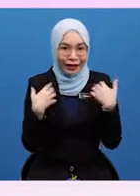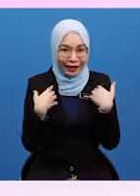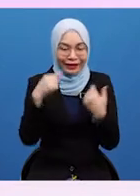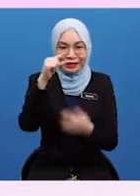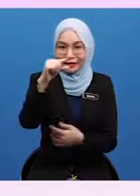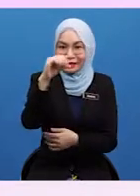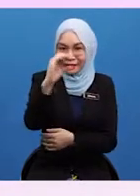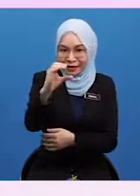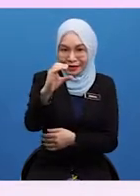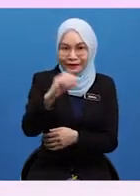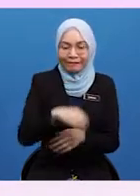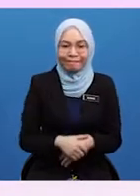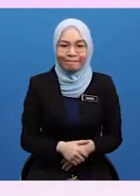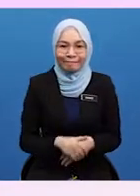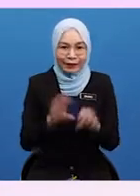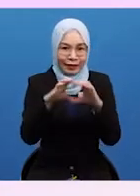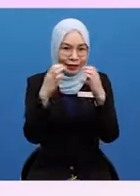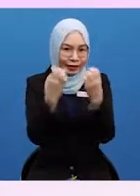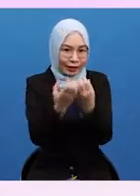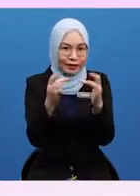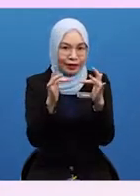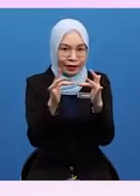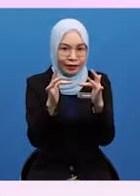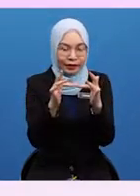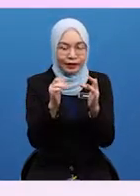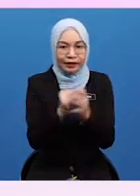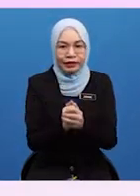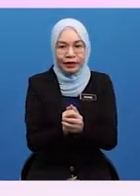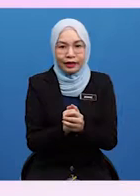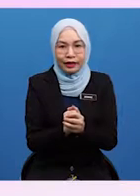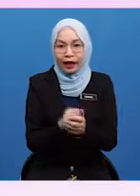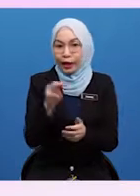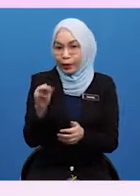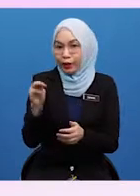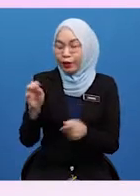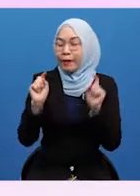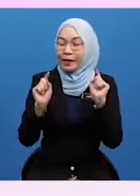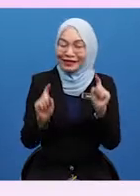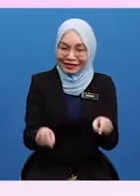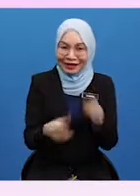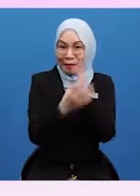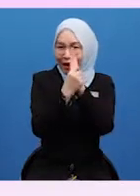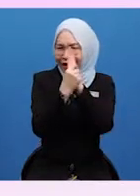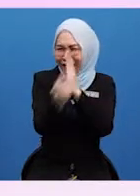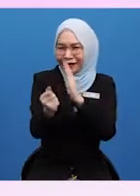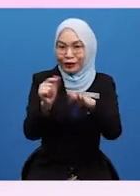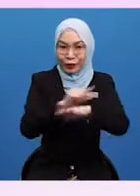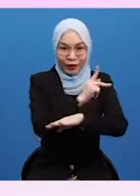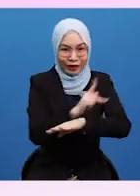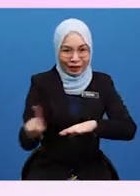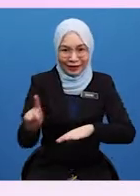in bagi murid-murid sudah Mahe menggunakannya Betul tak hebatnya